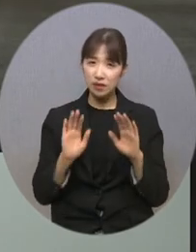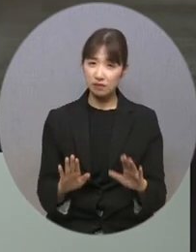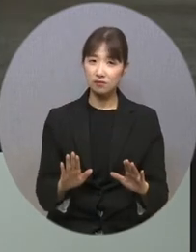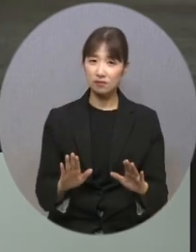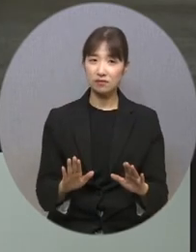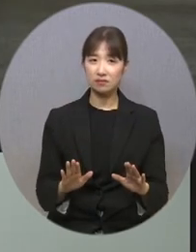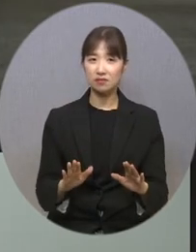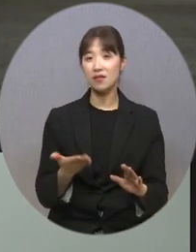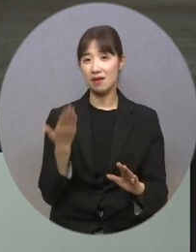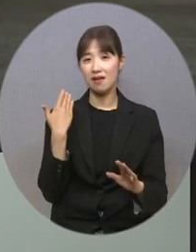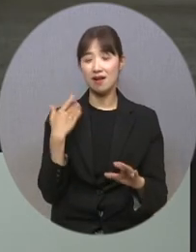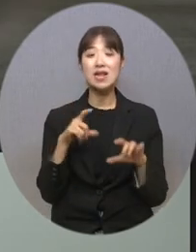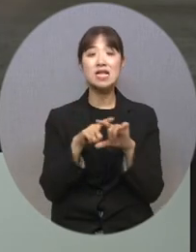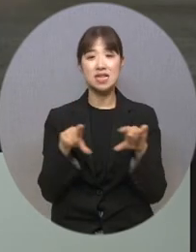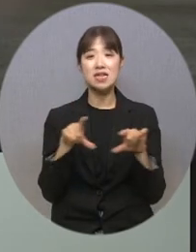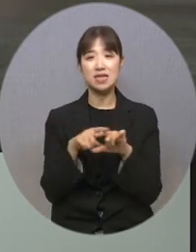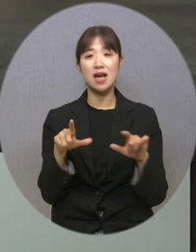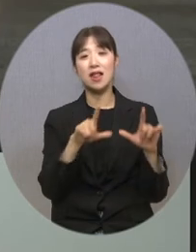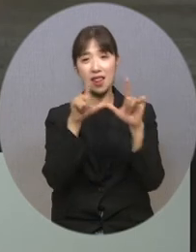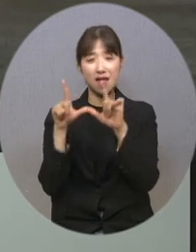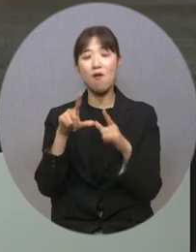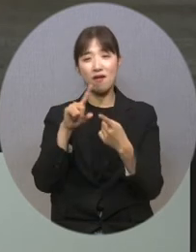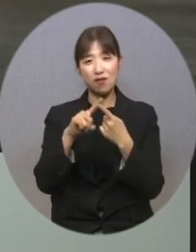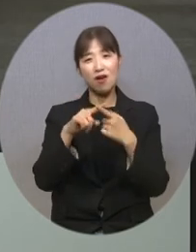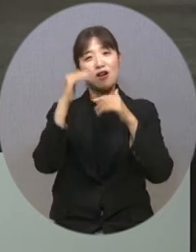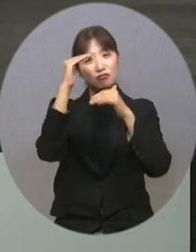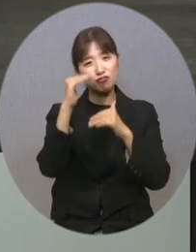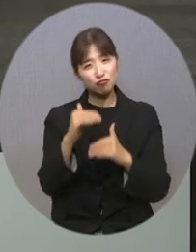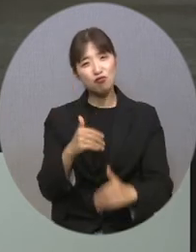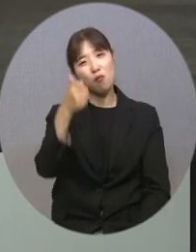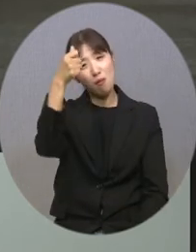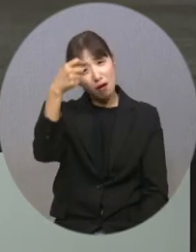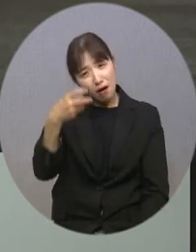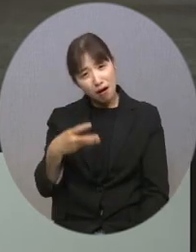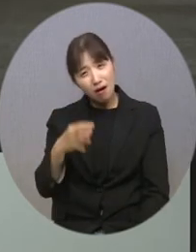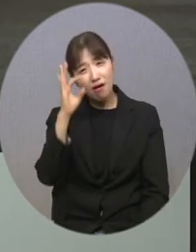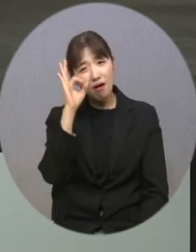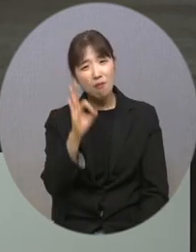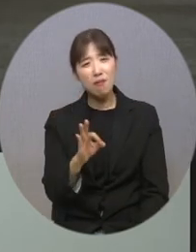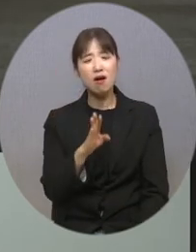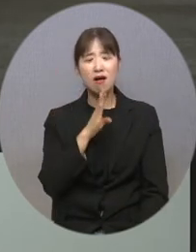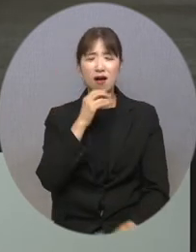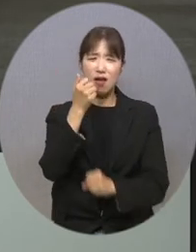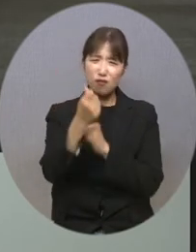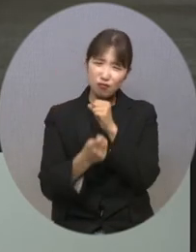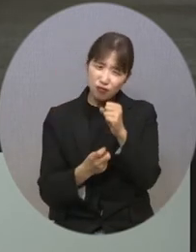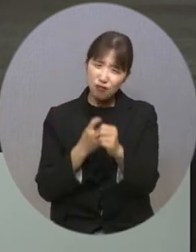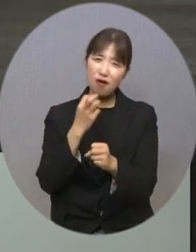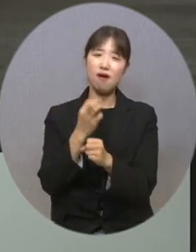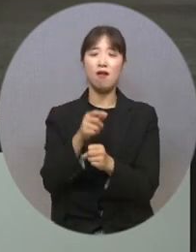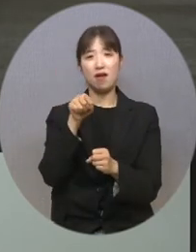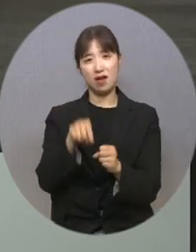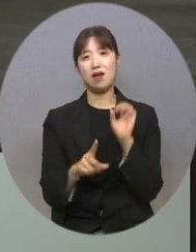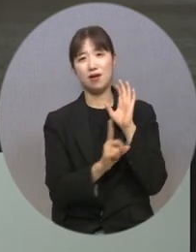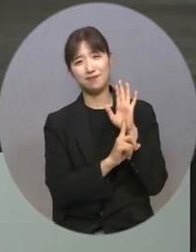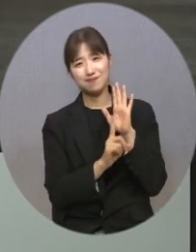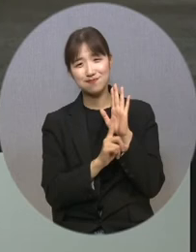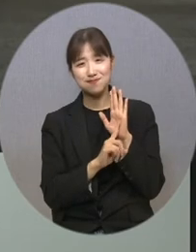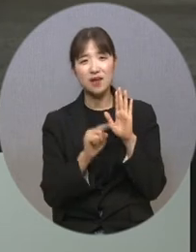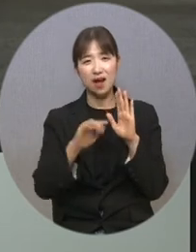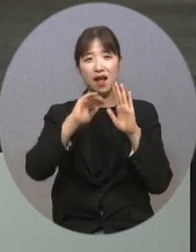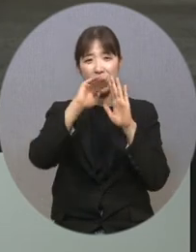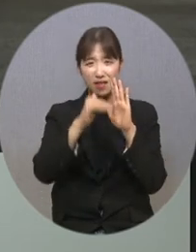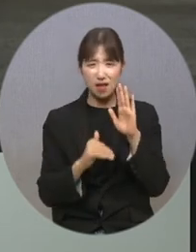아까 일상 의해서 순서대로 몇 가지만 살펴봐도 지금 저희가 수년간 약어를 통해서 알려드린 것들이다